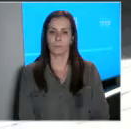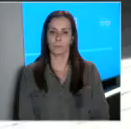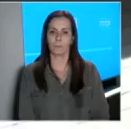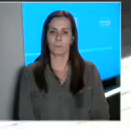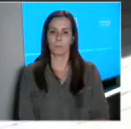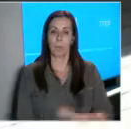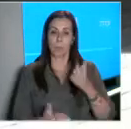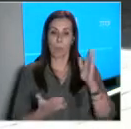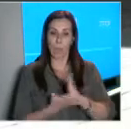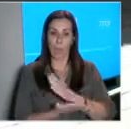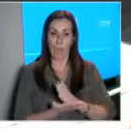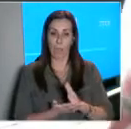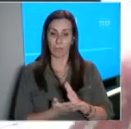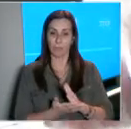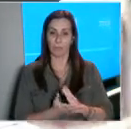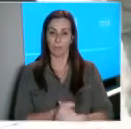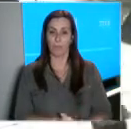מה הוא יחליט?